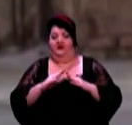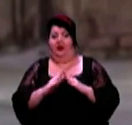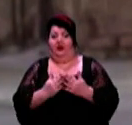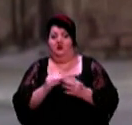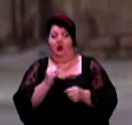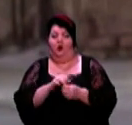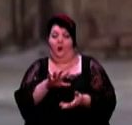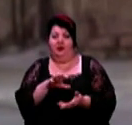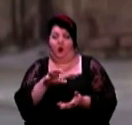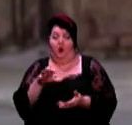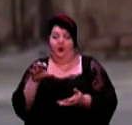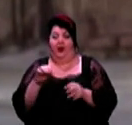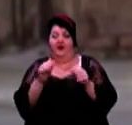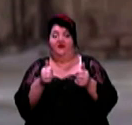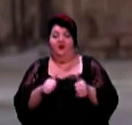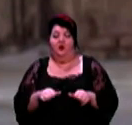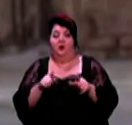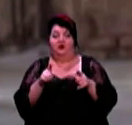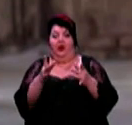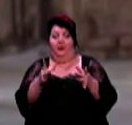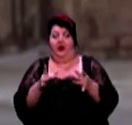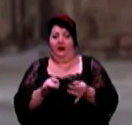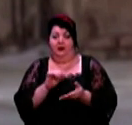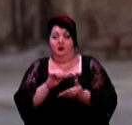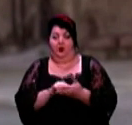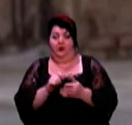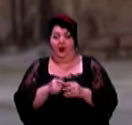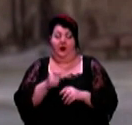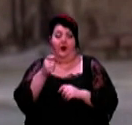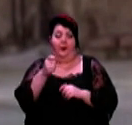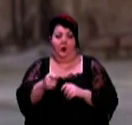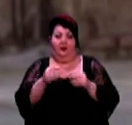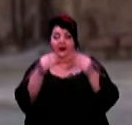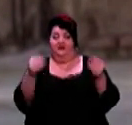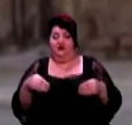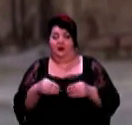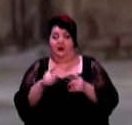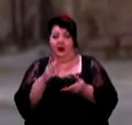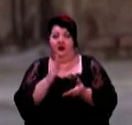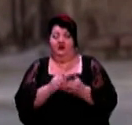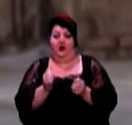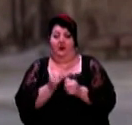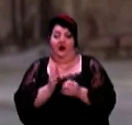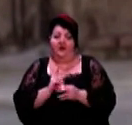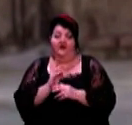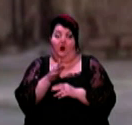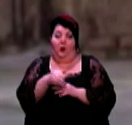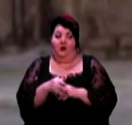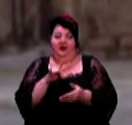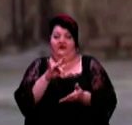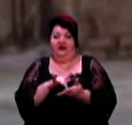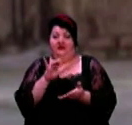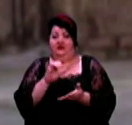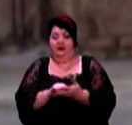Робить копії, формує це пакетом документів і подає в скриньку, які знаходяться при вході в центр зайнятості.